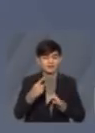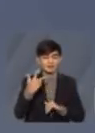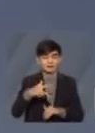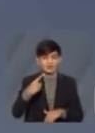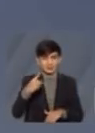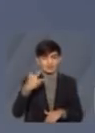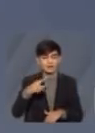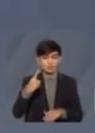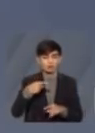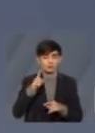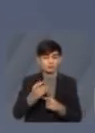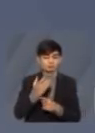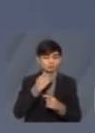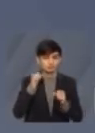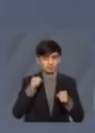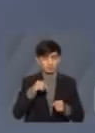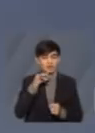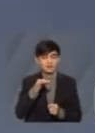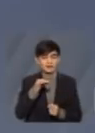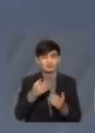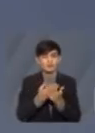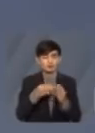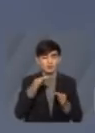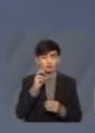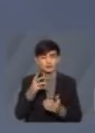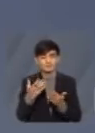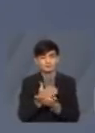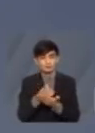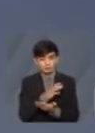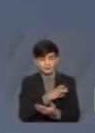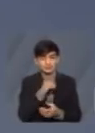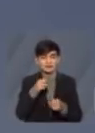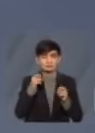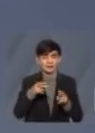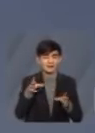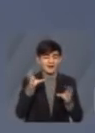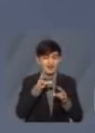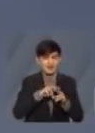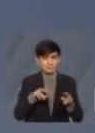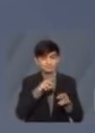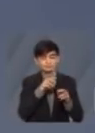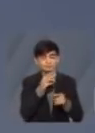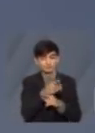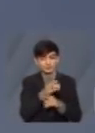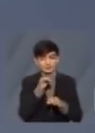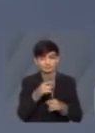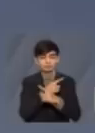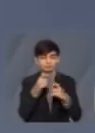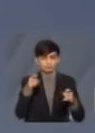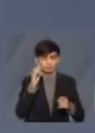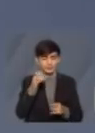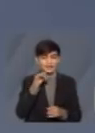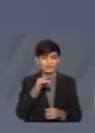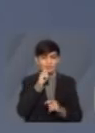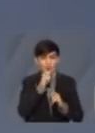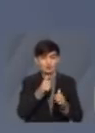8-777-331-31-31 нөміріне жіберіңіз. Информбюро жеңімпаздарымыз туралы дәл осылай арнайы материал түсіріп, 60 мың теңгенің сертификатын